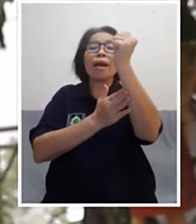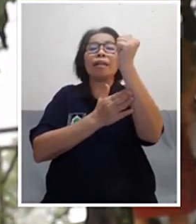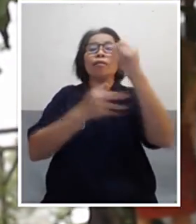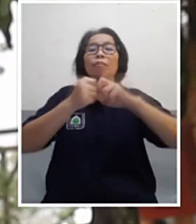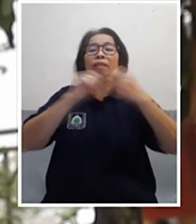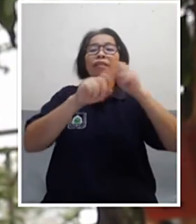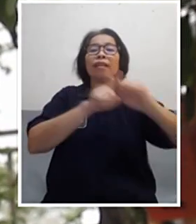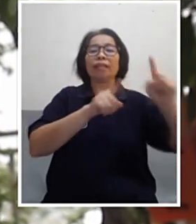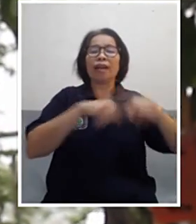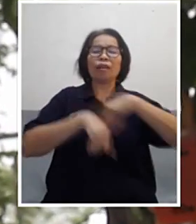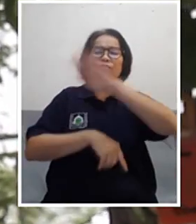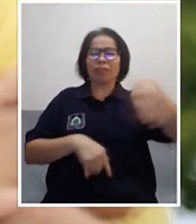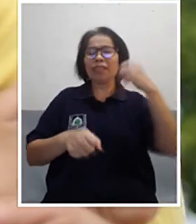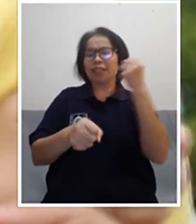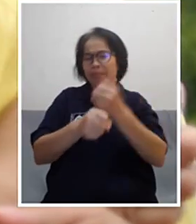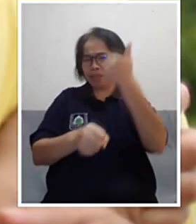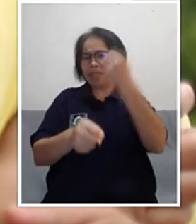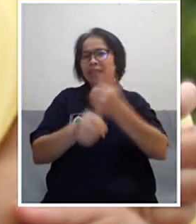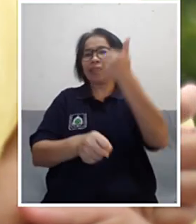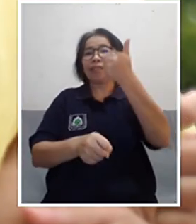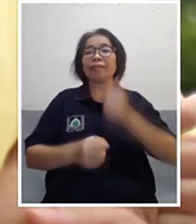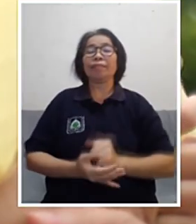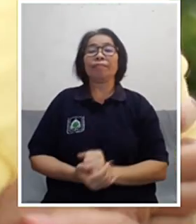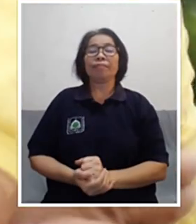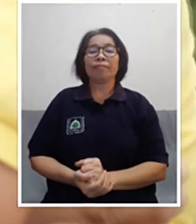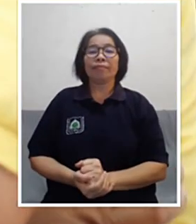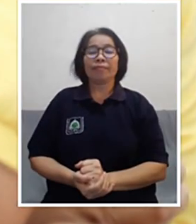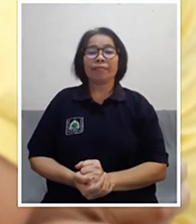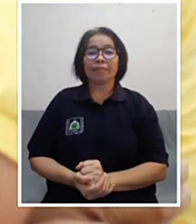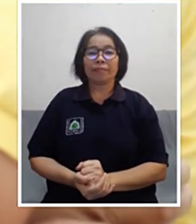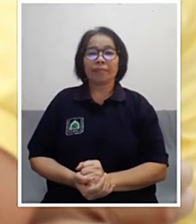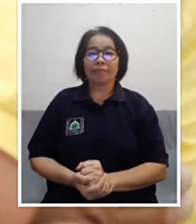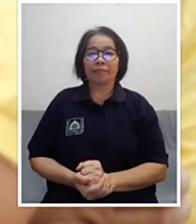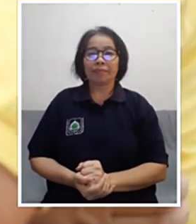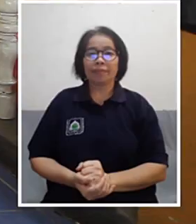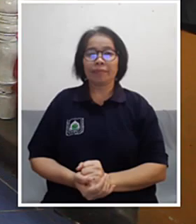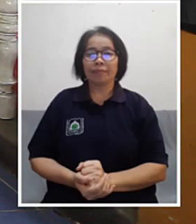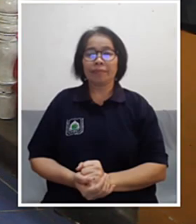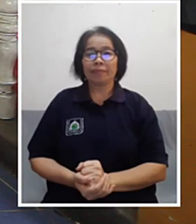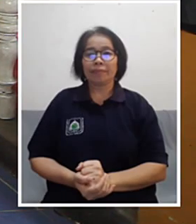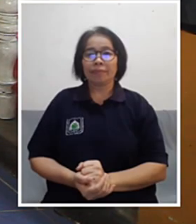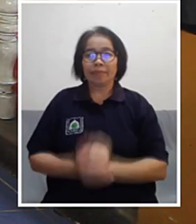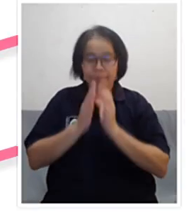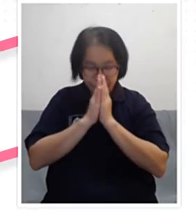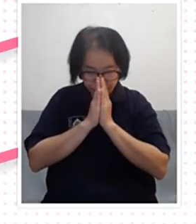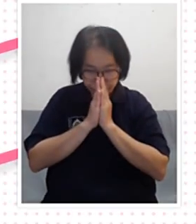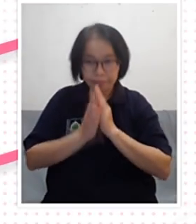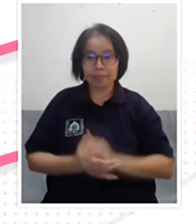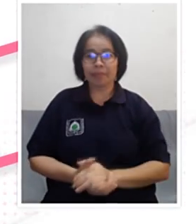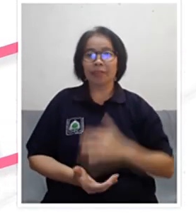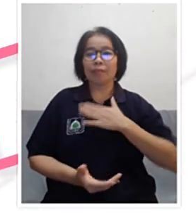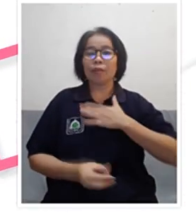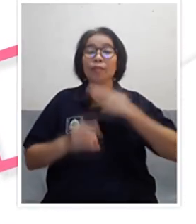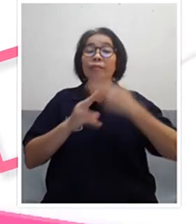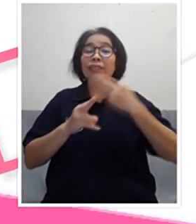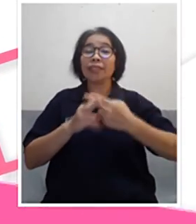ามารถทำสิ่งนั้นได้สวัสดีครับผม